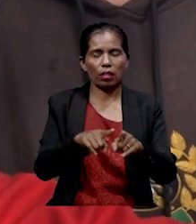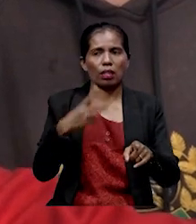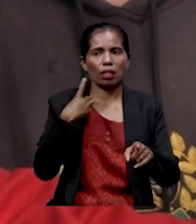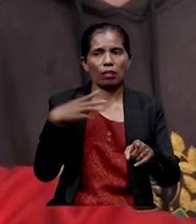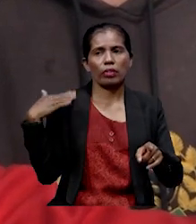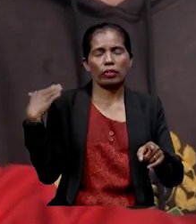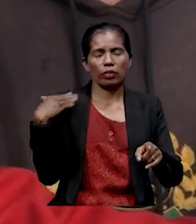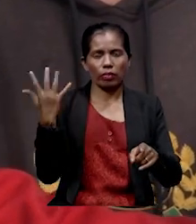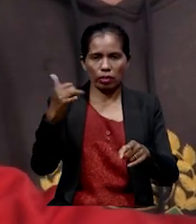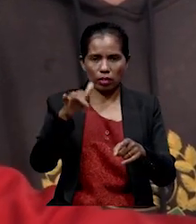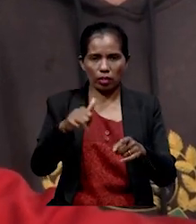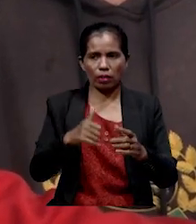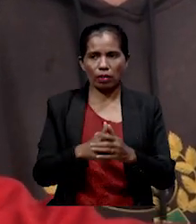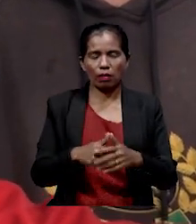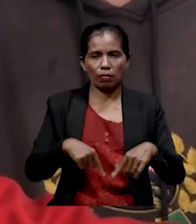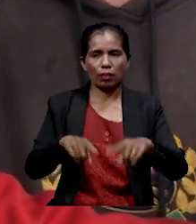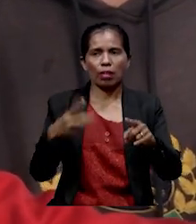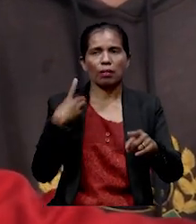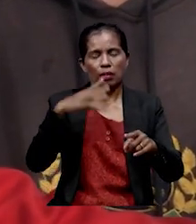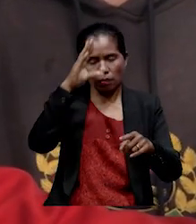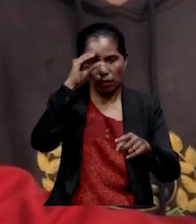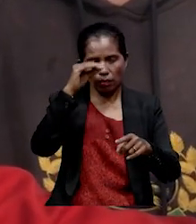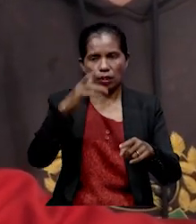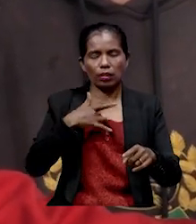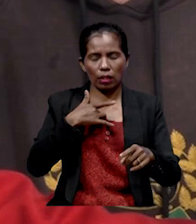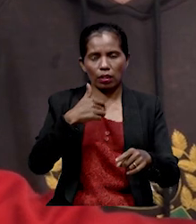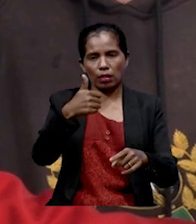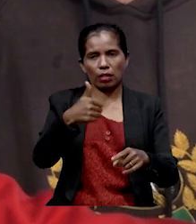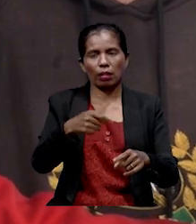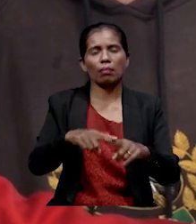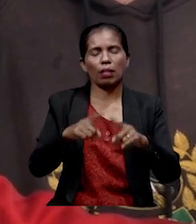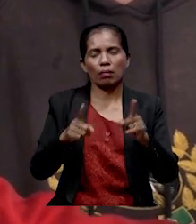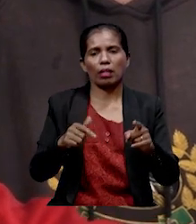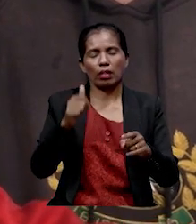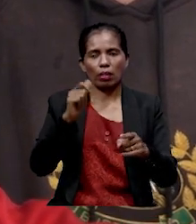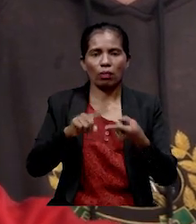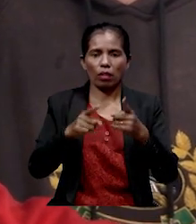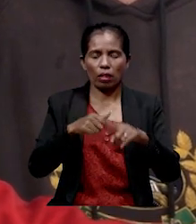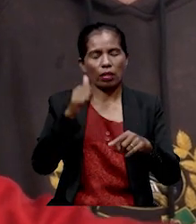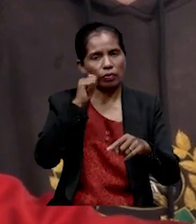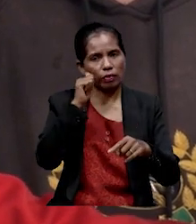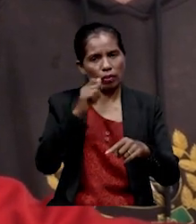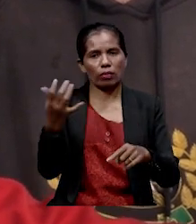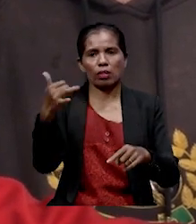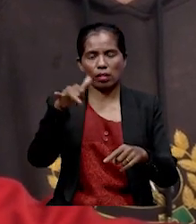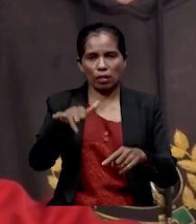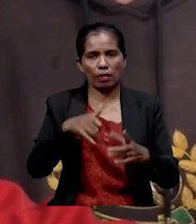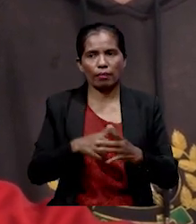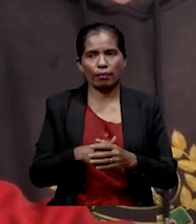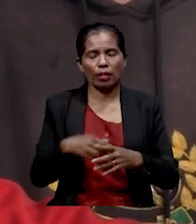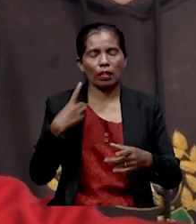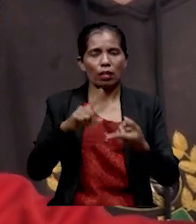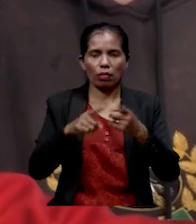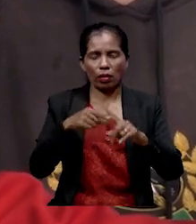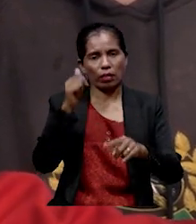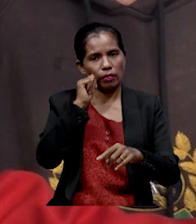joven sira. Ba ami ansa mane sira ami sente diak itam ba ansa kolega feto sira o itene feto maluk sira